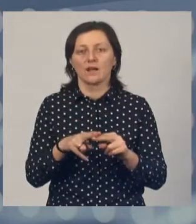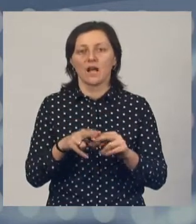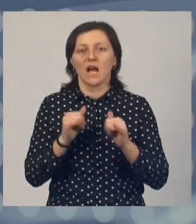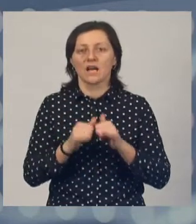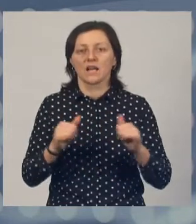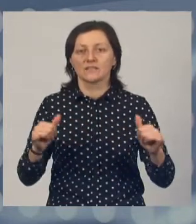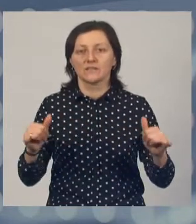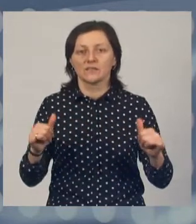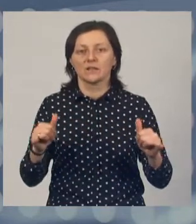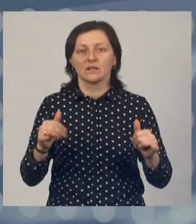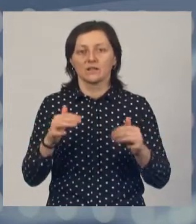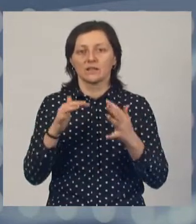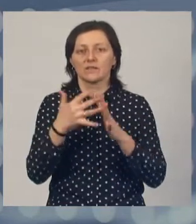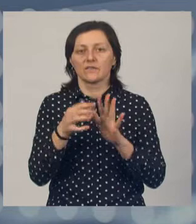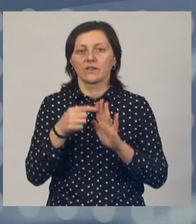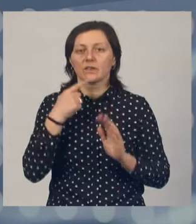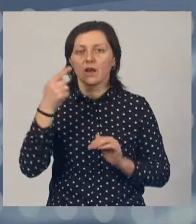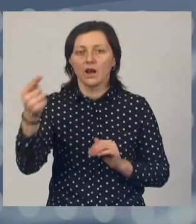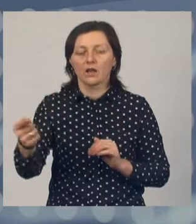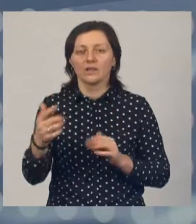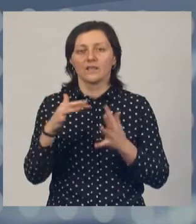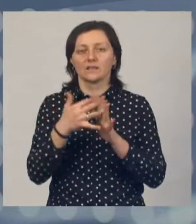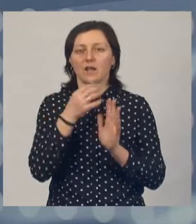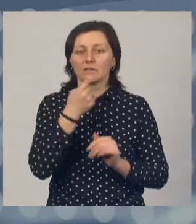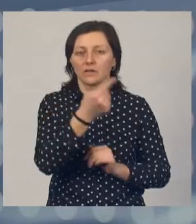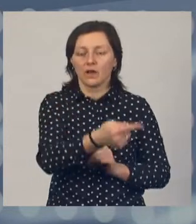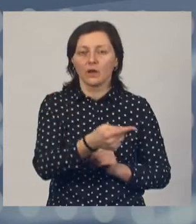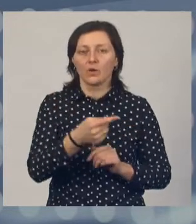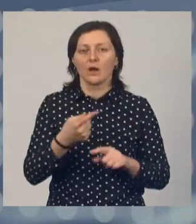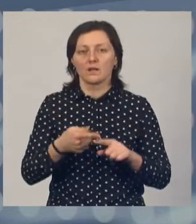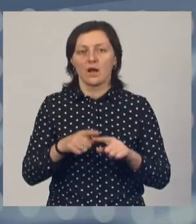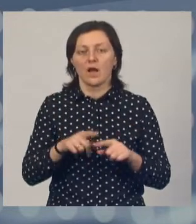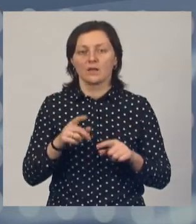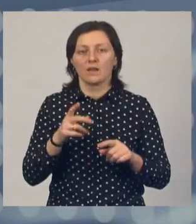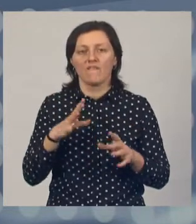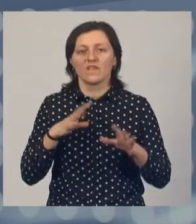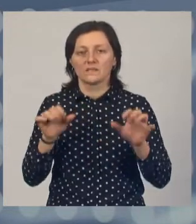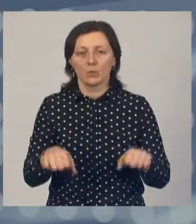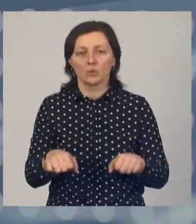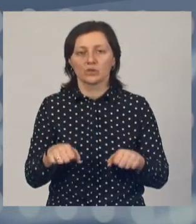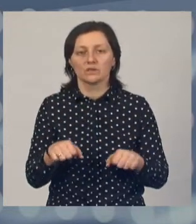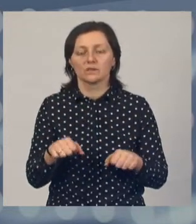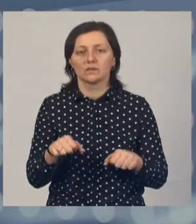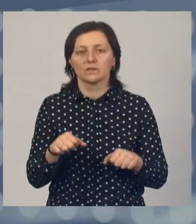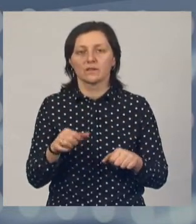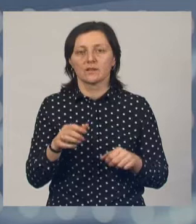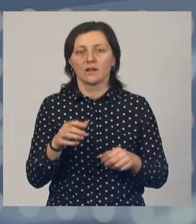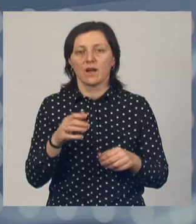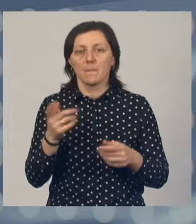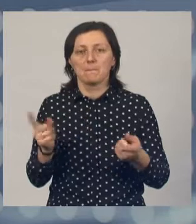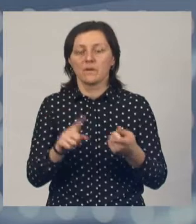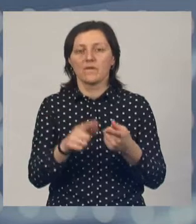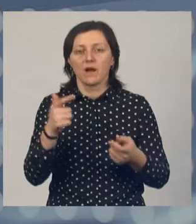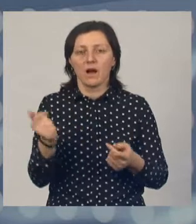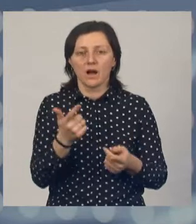отдаленных сел и деревень и сельских территорий то есть это возможность подводки газа к